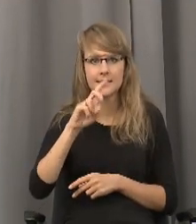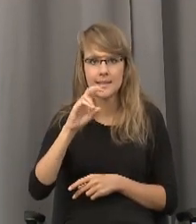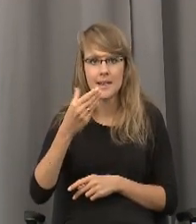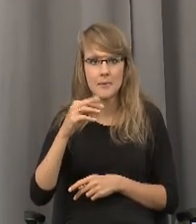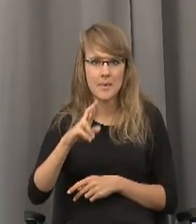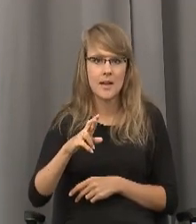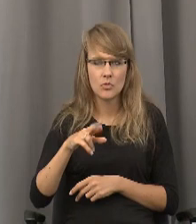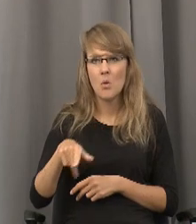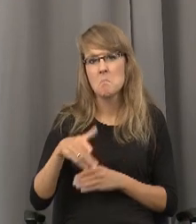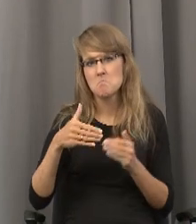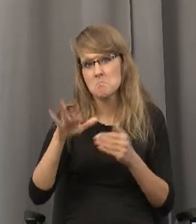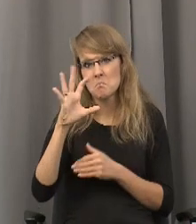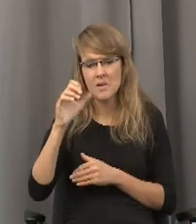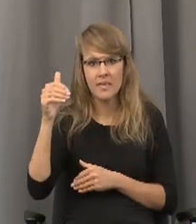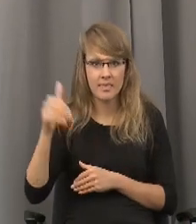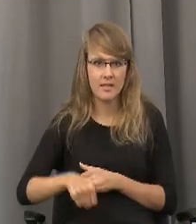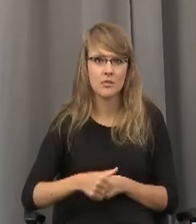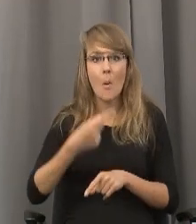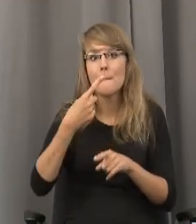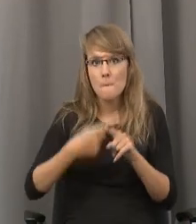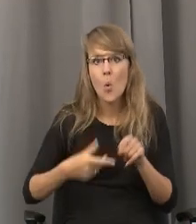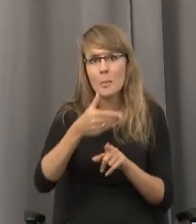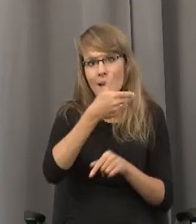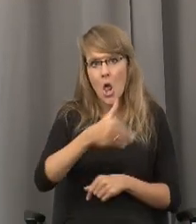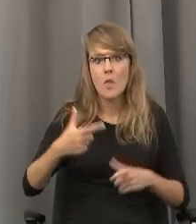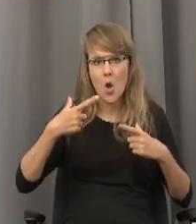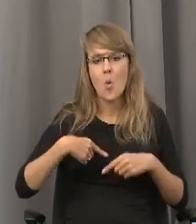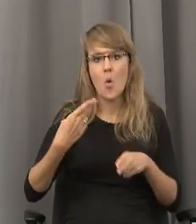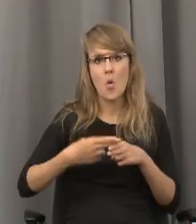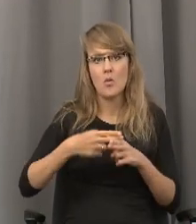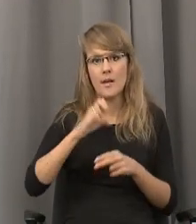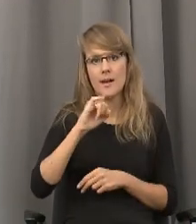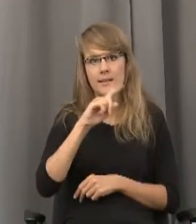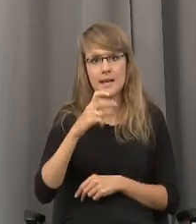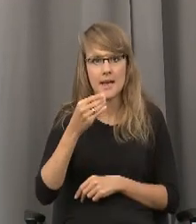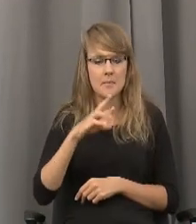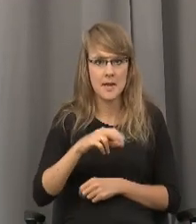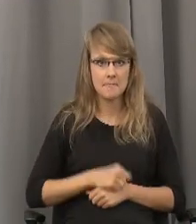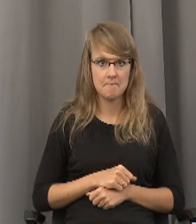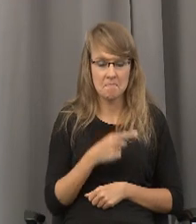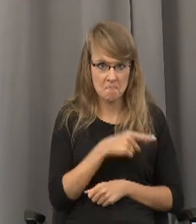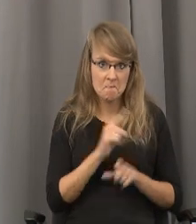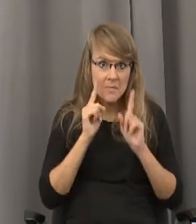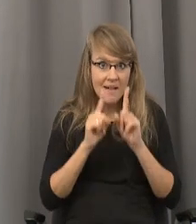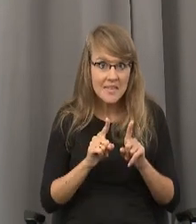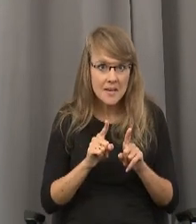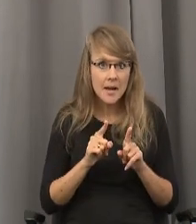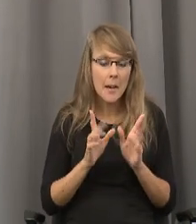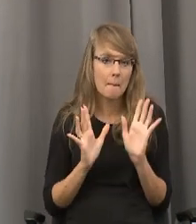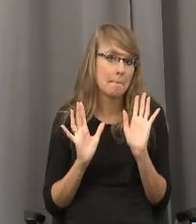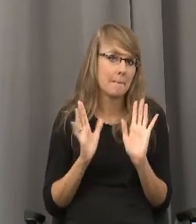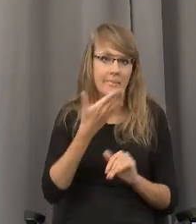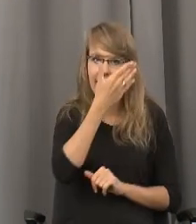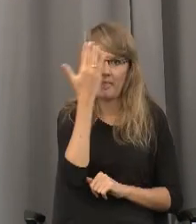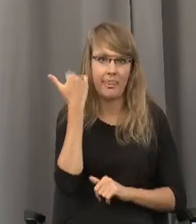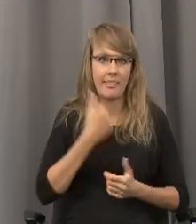powyżej 500 tysięcy, powyżej 500 000 osób z chorobą Alzheimera. Czy to jest prawda? Nie wiem,